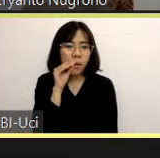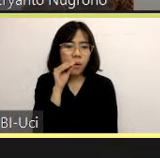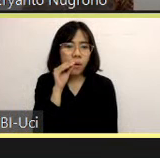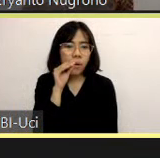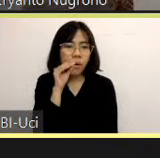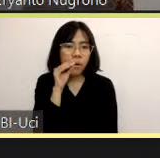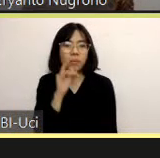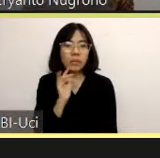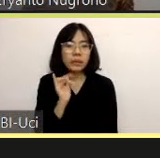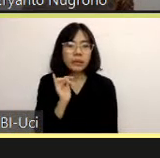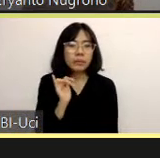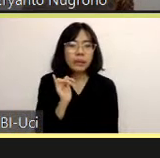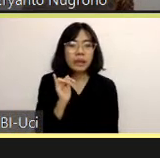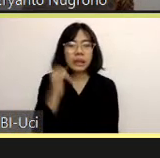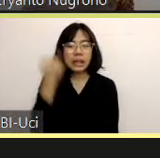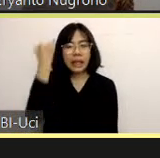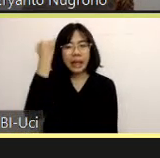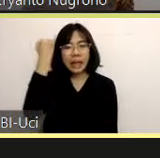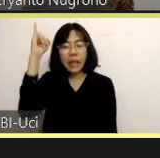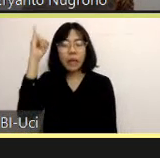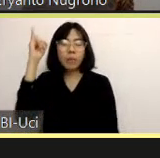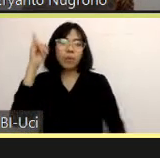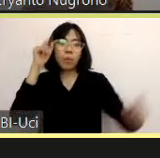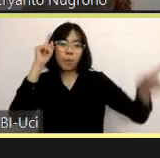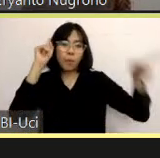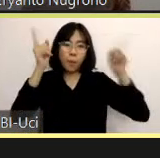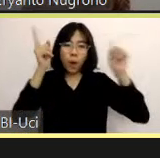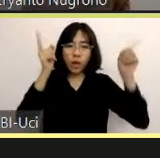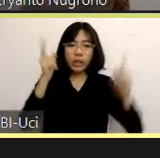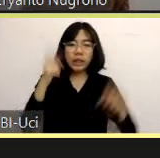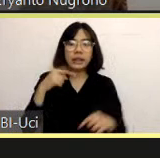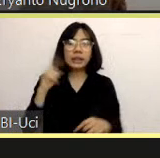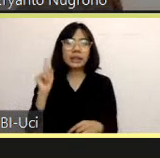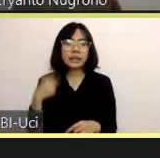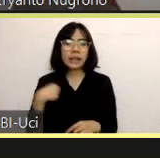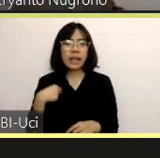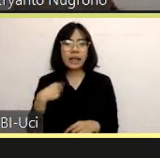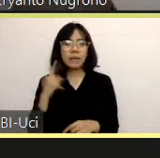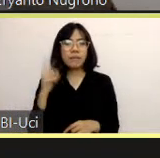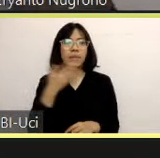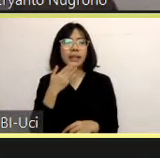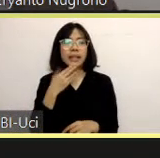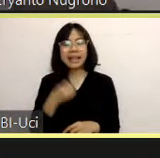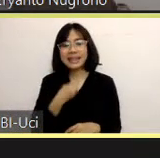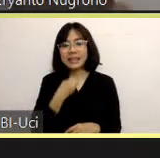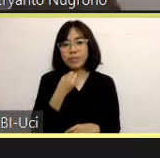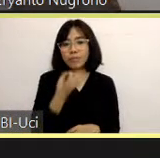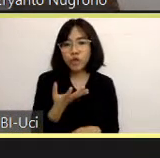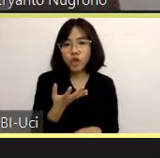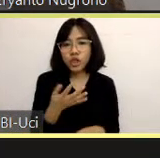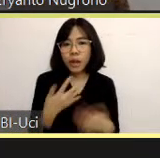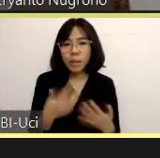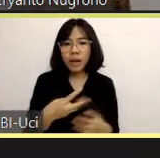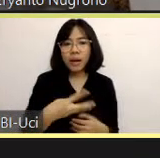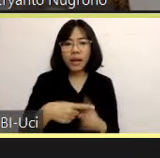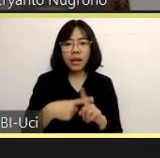political science, ya, ilmu politik, ini sering disebut sebagai proses executive aggrandizement. Nah, kalau secara global selama